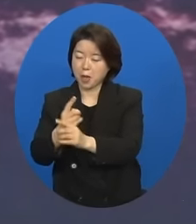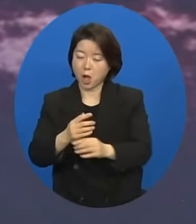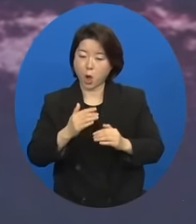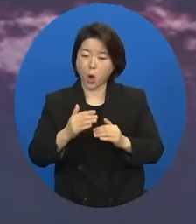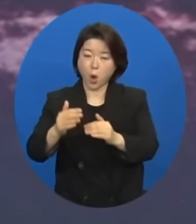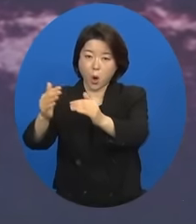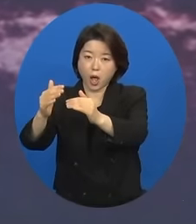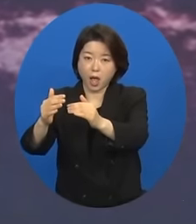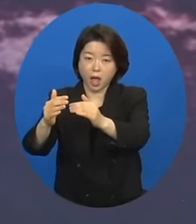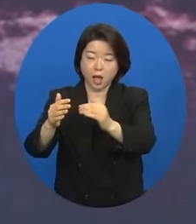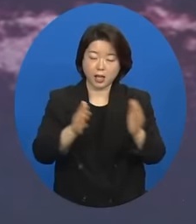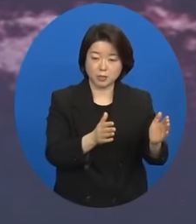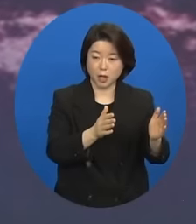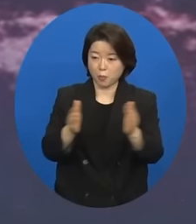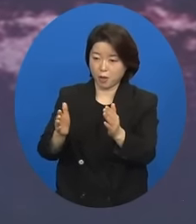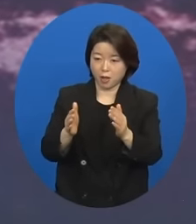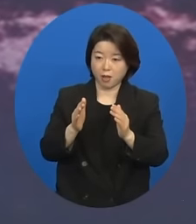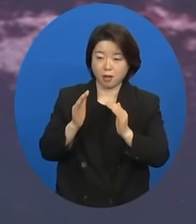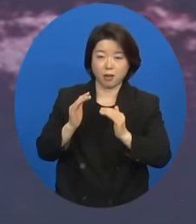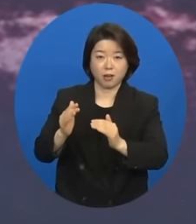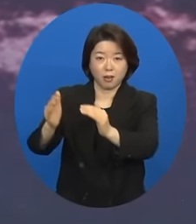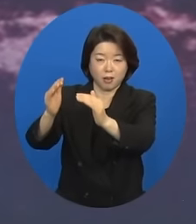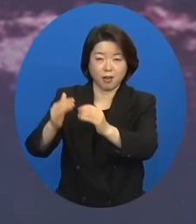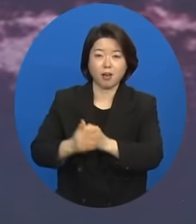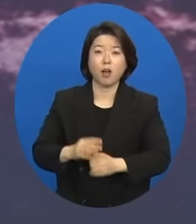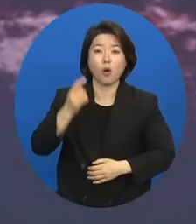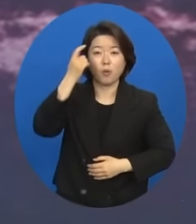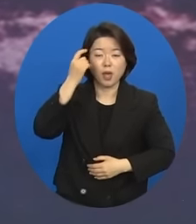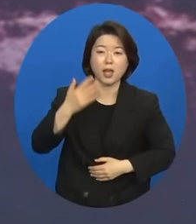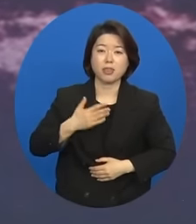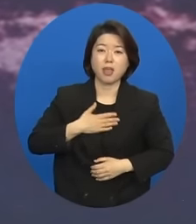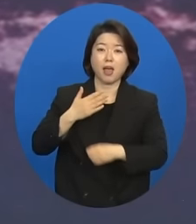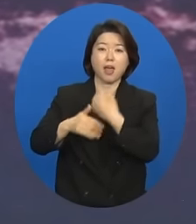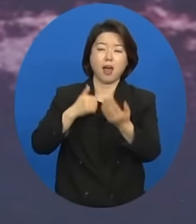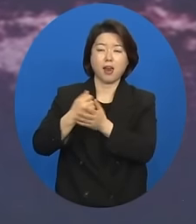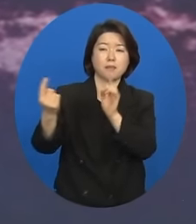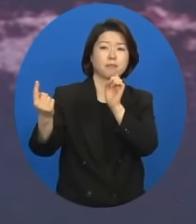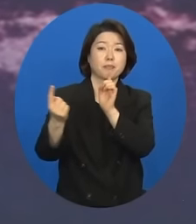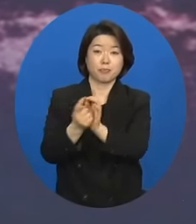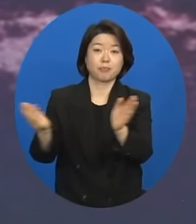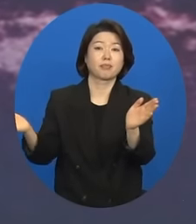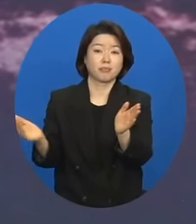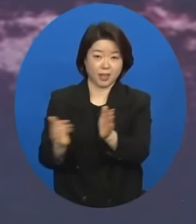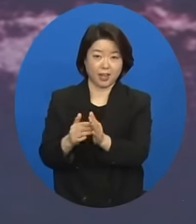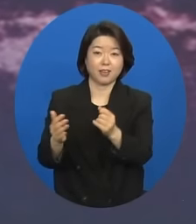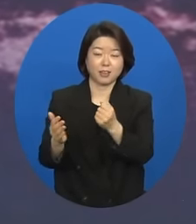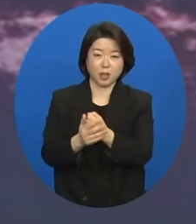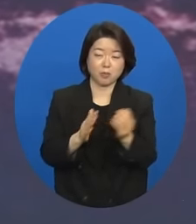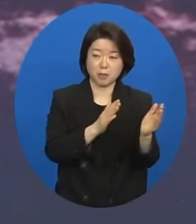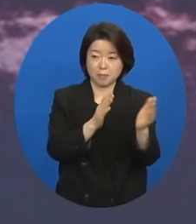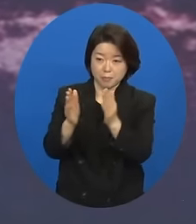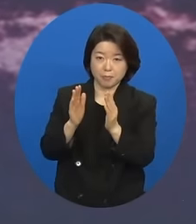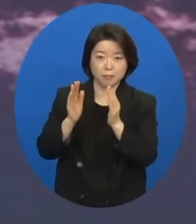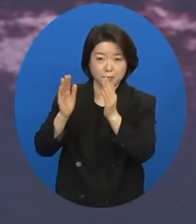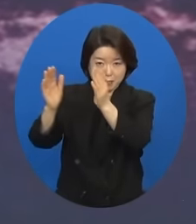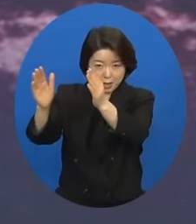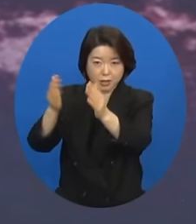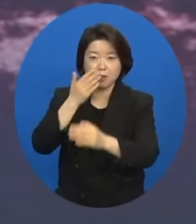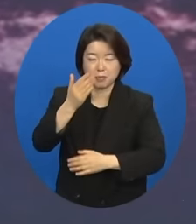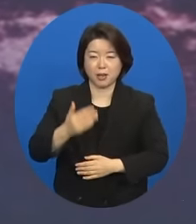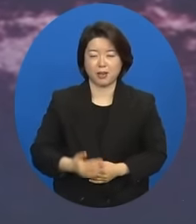그러나 방향은 이제 제대로 잡혔어요 왜요 나의 하나님을 그가 만났기 때문에 그렇습니다